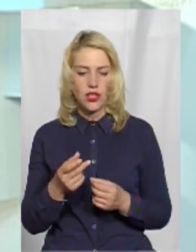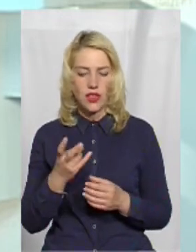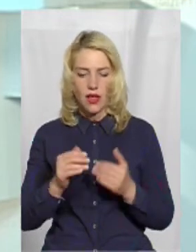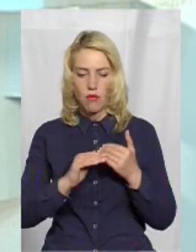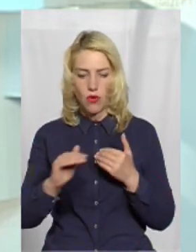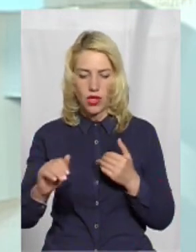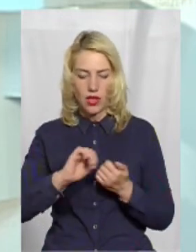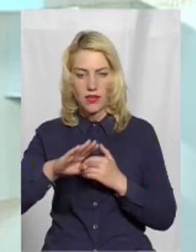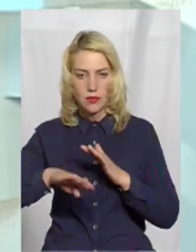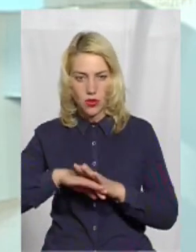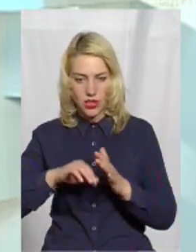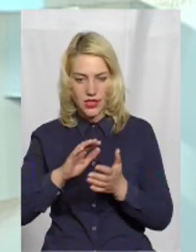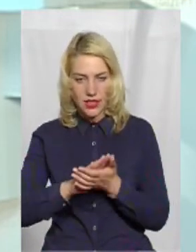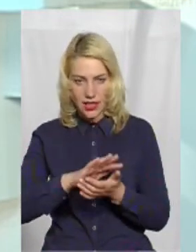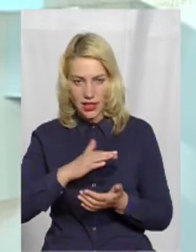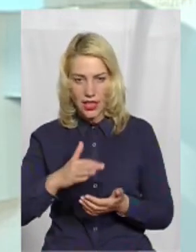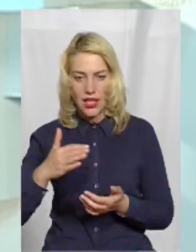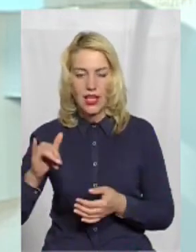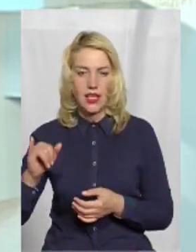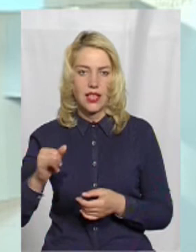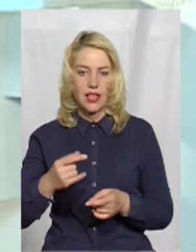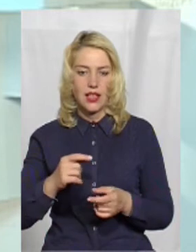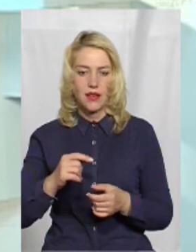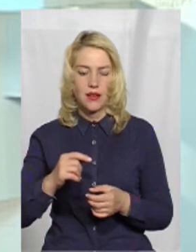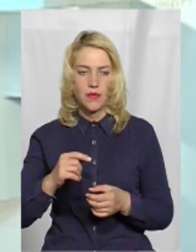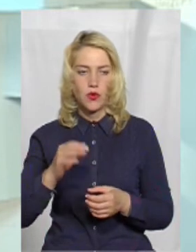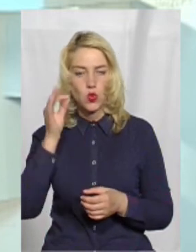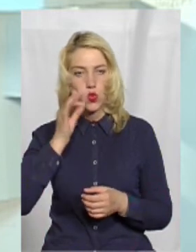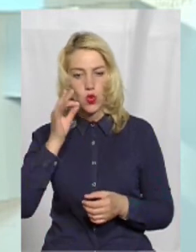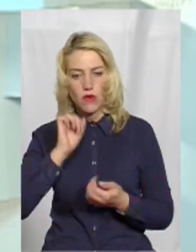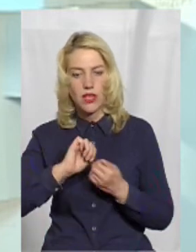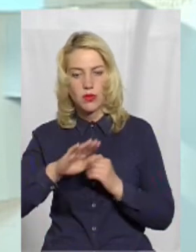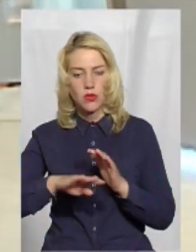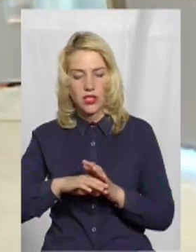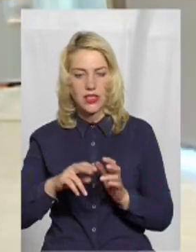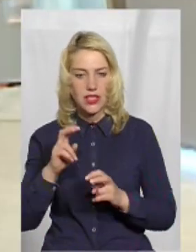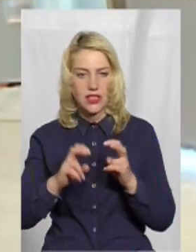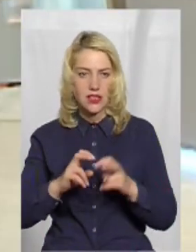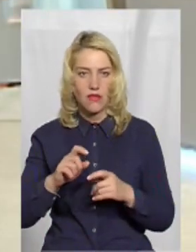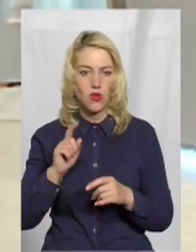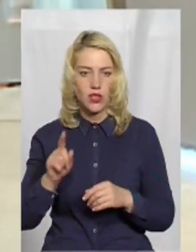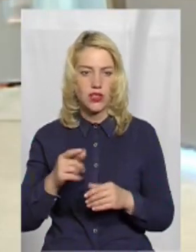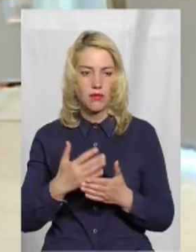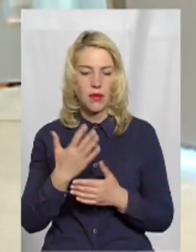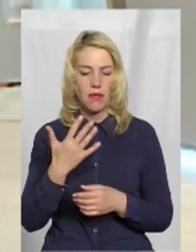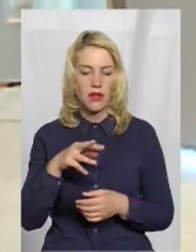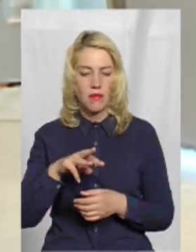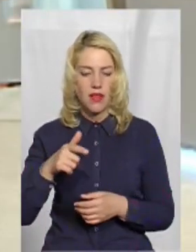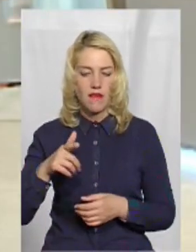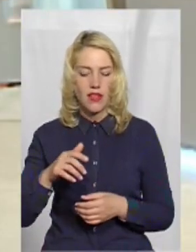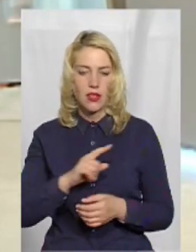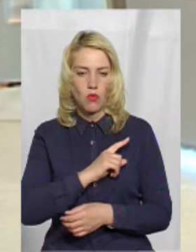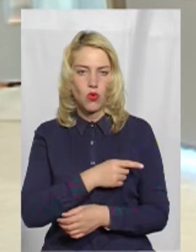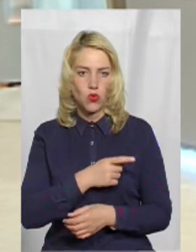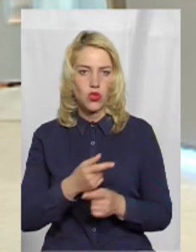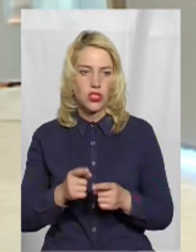полігоні в Кам'янці-Подільському. І це є тифібрський завод цукровий. Тобто там зараз перша черга вже реалізована 5 МВт потужності, і